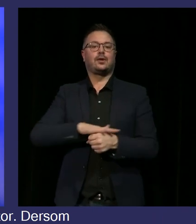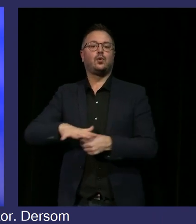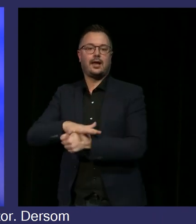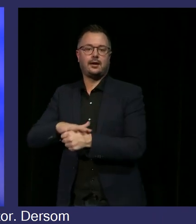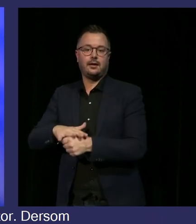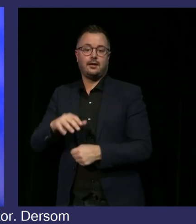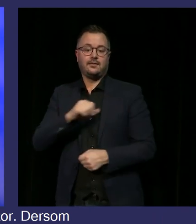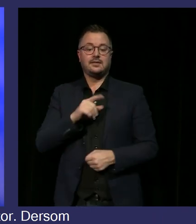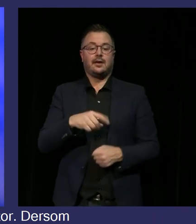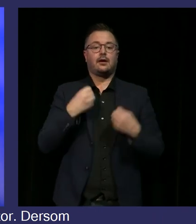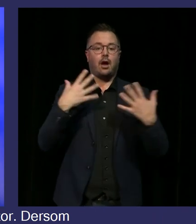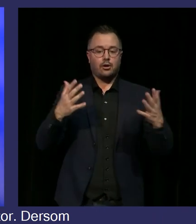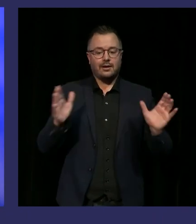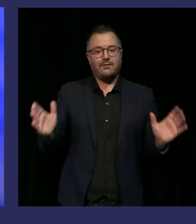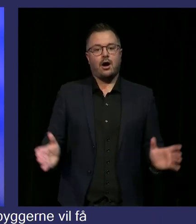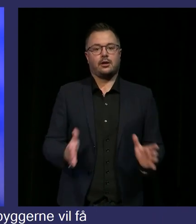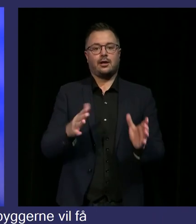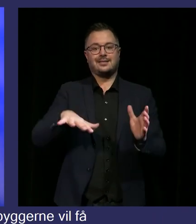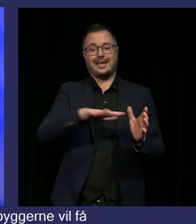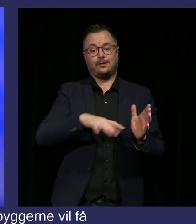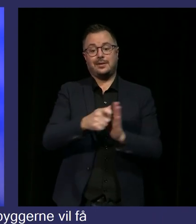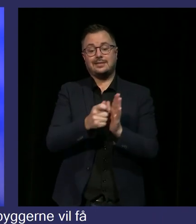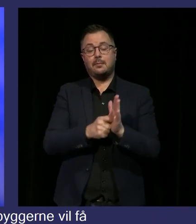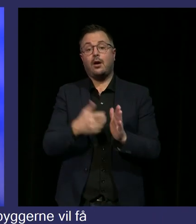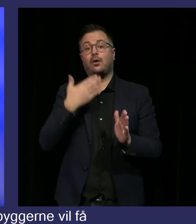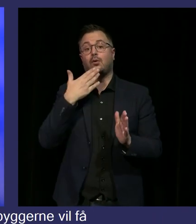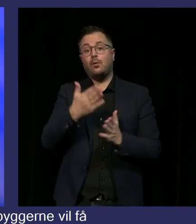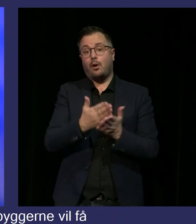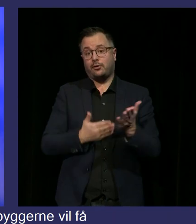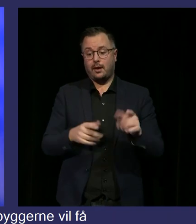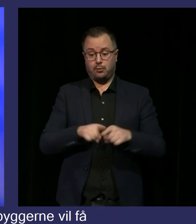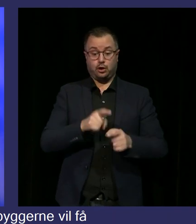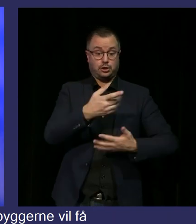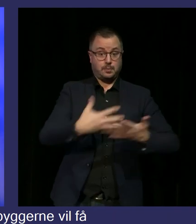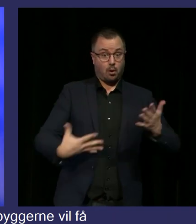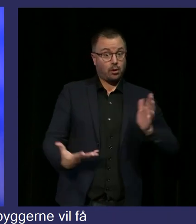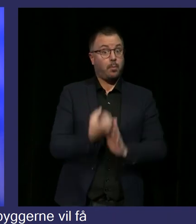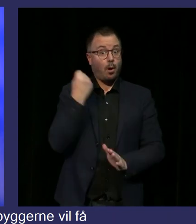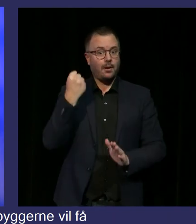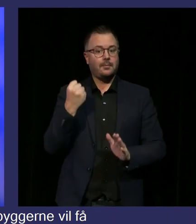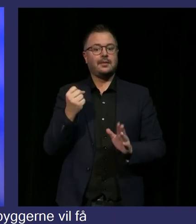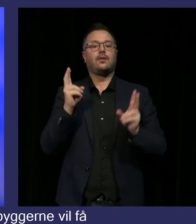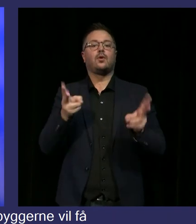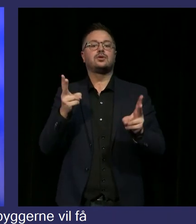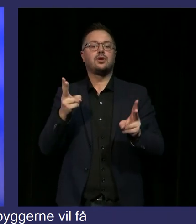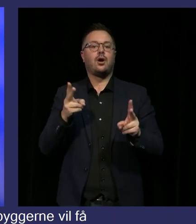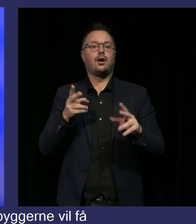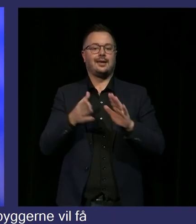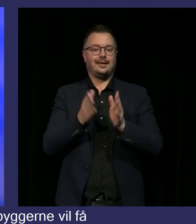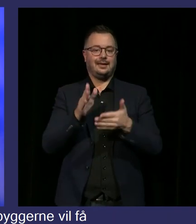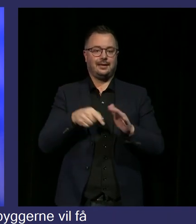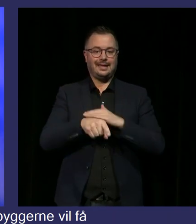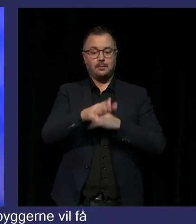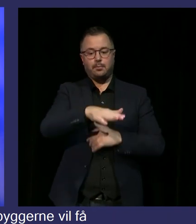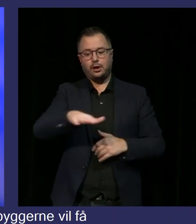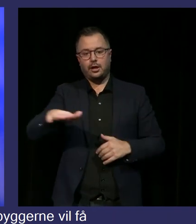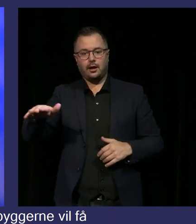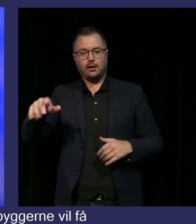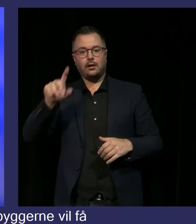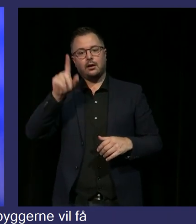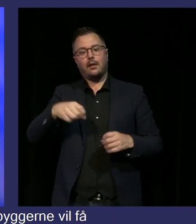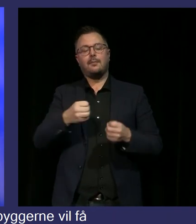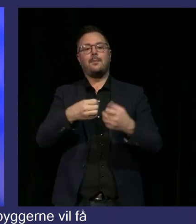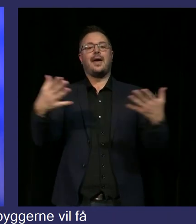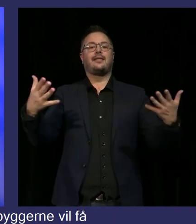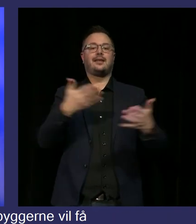ivareta sektorprinsippet på en god måte, vil ikke bare språket tjene på det. Innbyggerne vil få bedre tjenester, og vi vil kunne